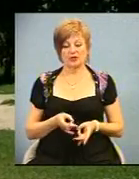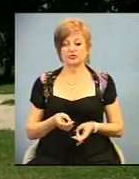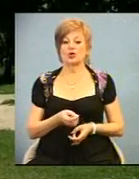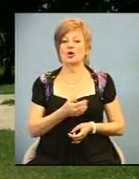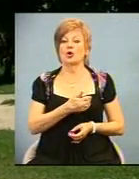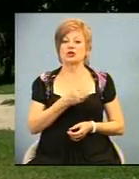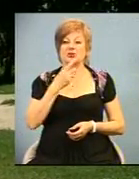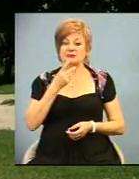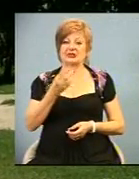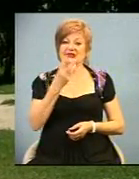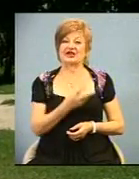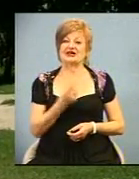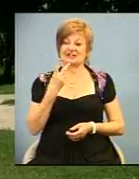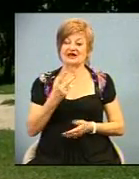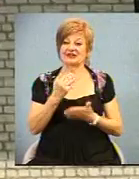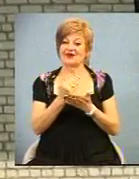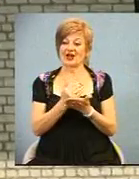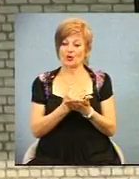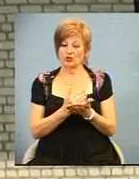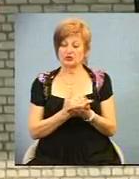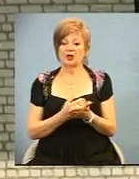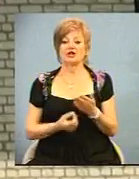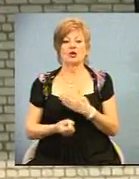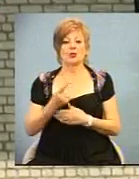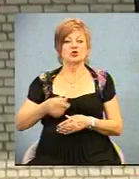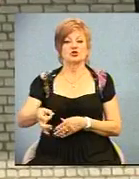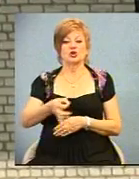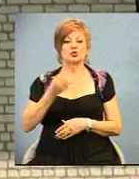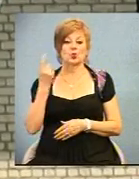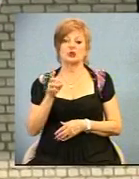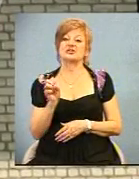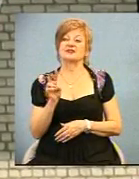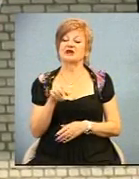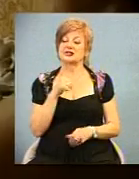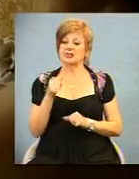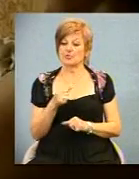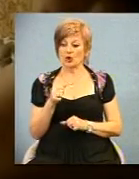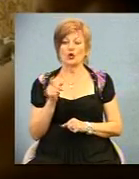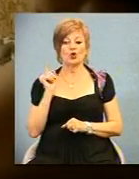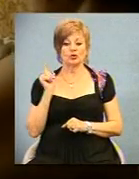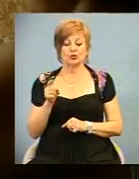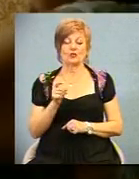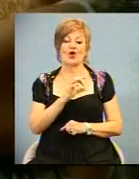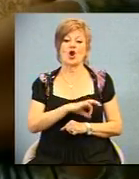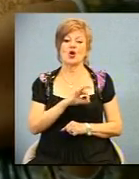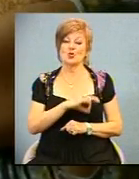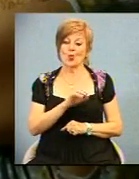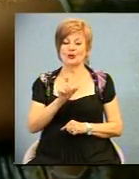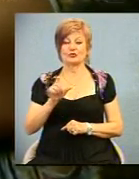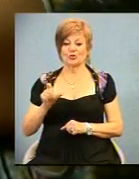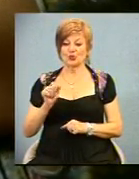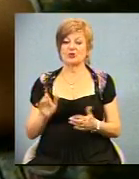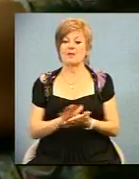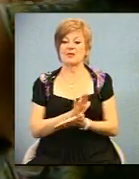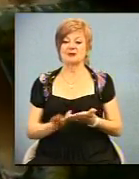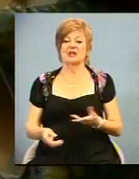дивитися 32 канали у цифровому форматі з'явилася на острові Хортиця у 2012 році. Тоді пільговим категоріям населення